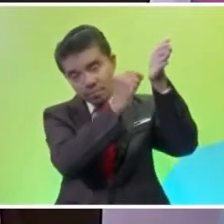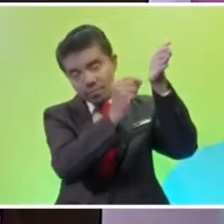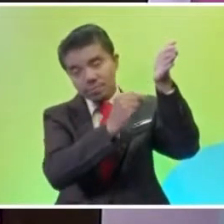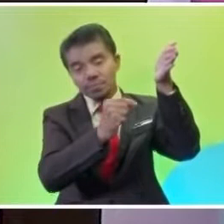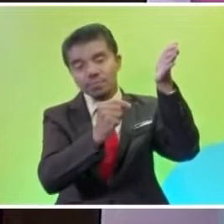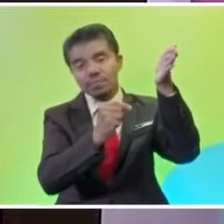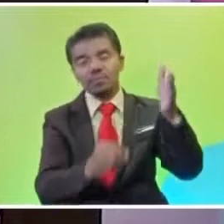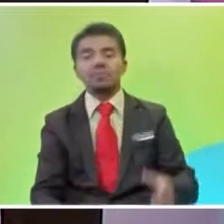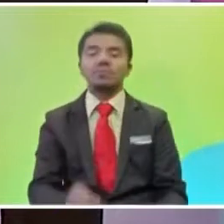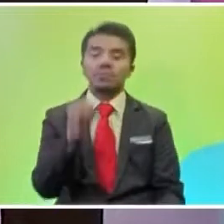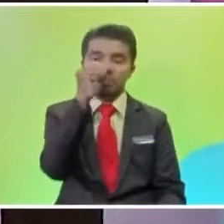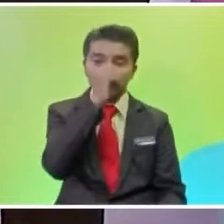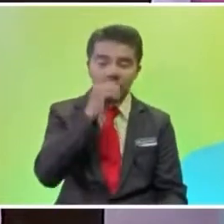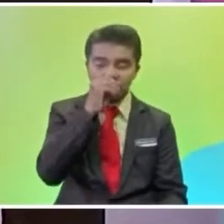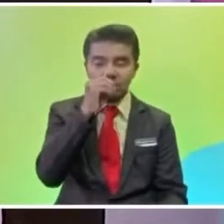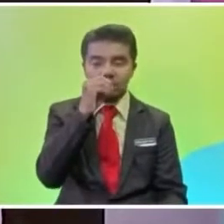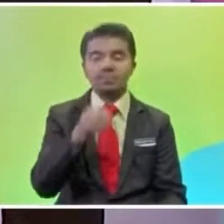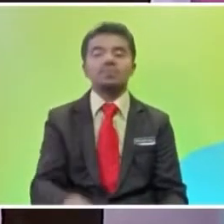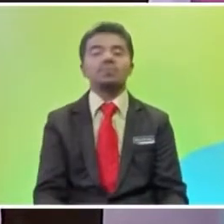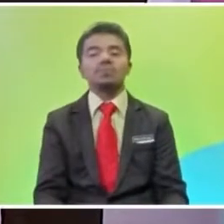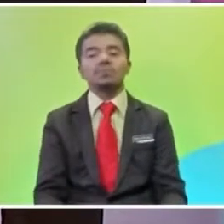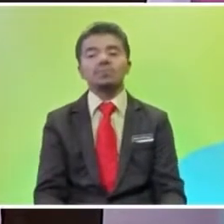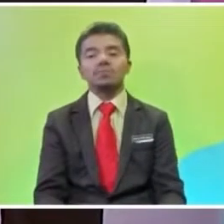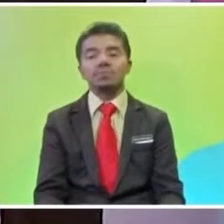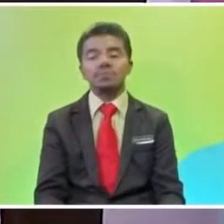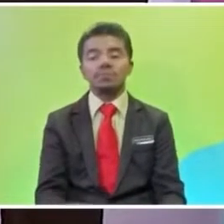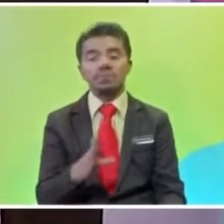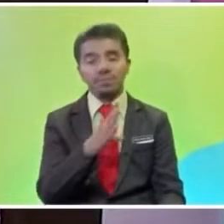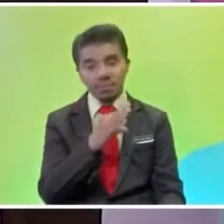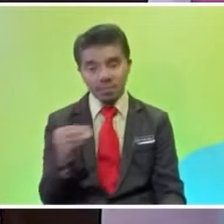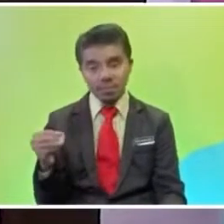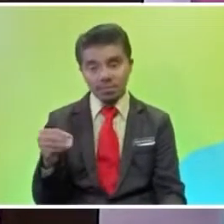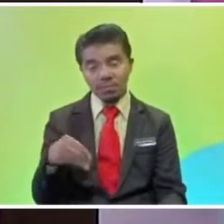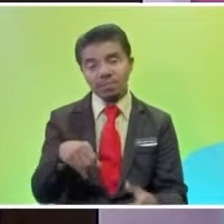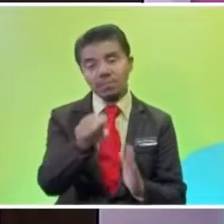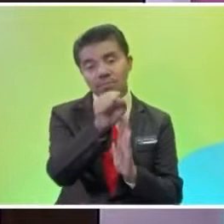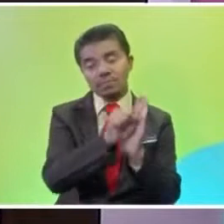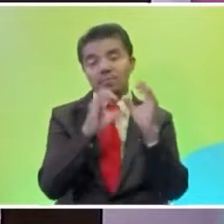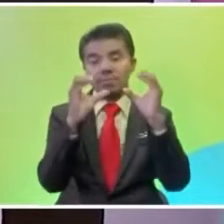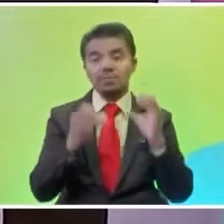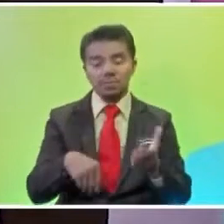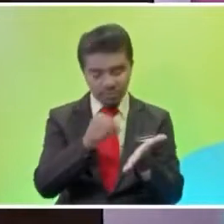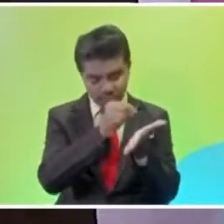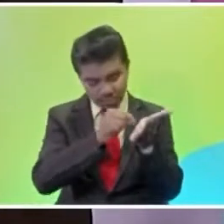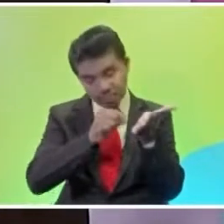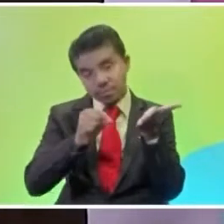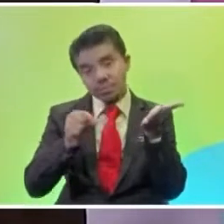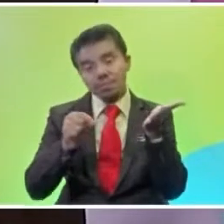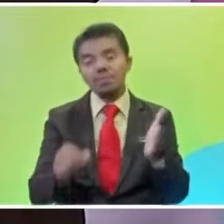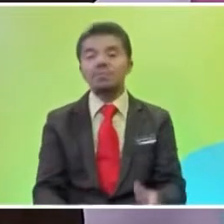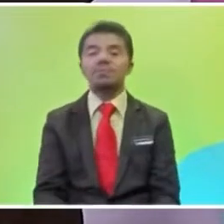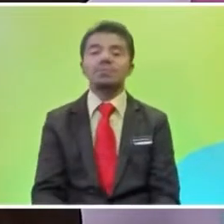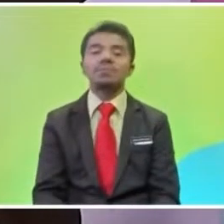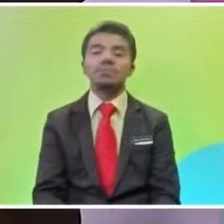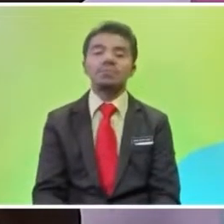mereka memaparkan hasil tugas mereka yang dibincangkan secara bertulis dan kita boleh Bapak perhatian terhadap Bagaimana